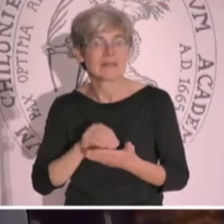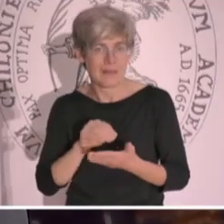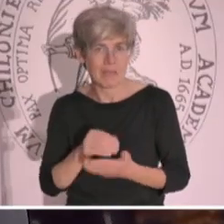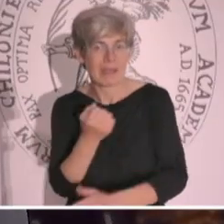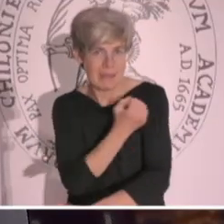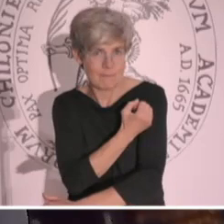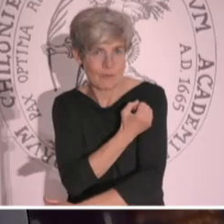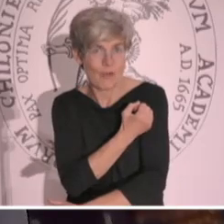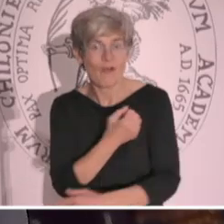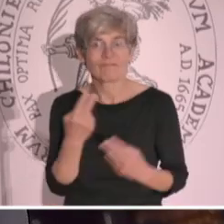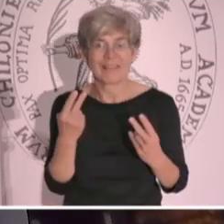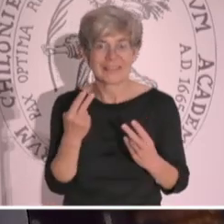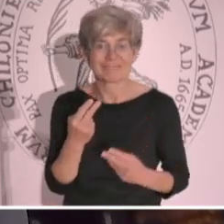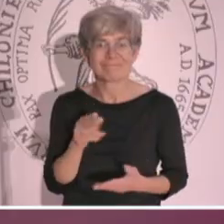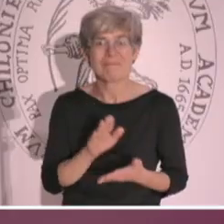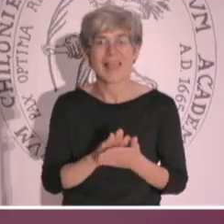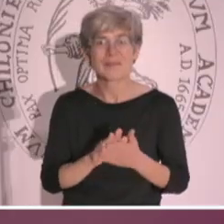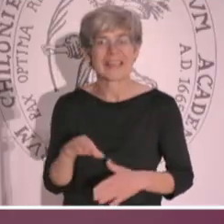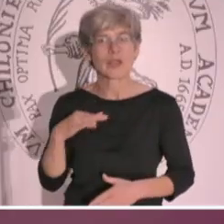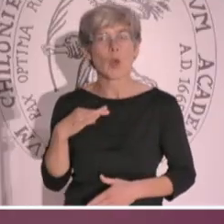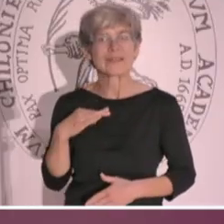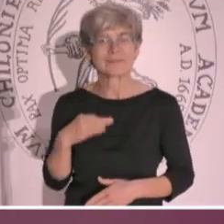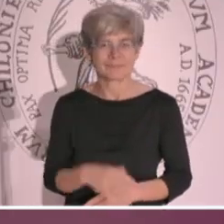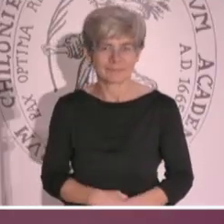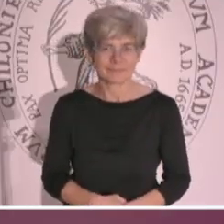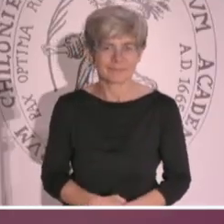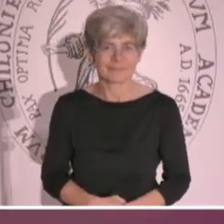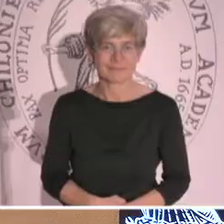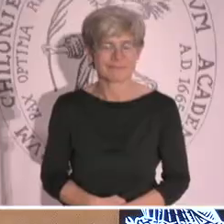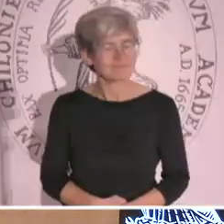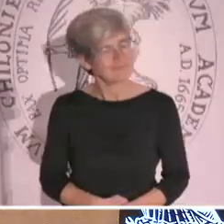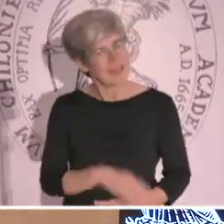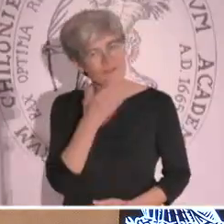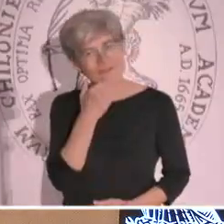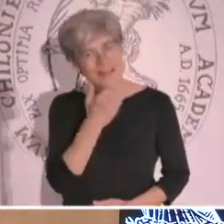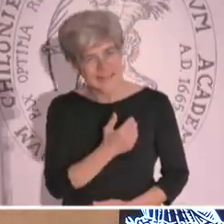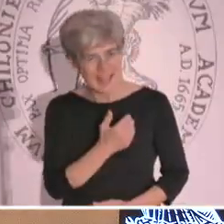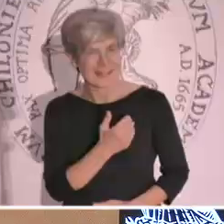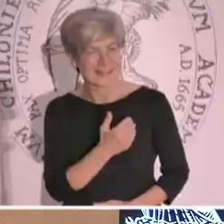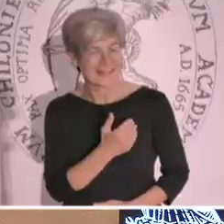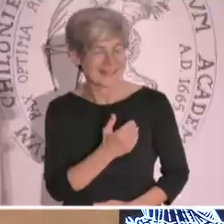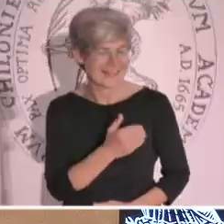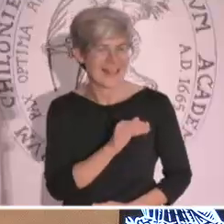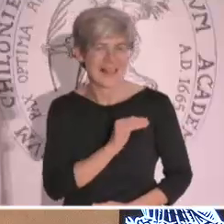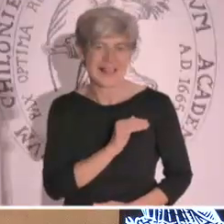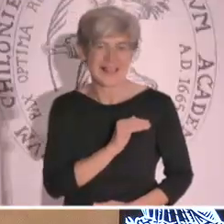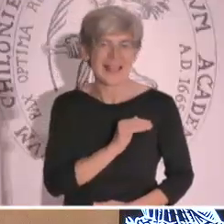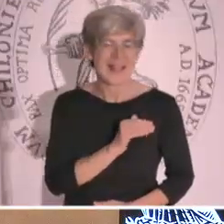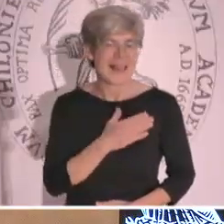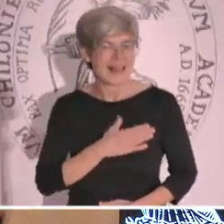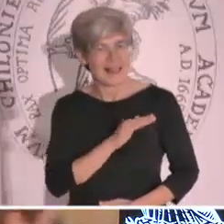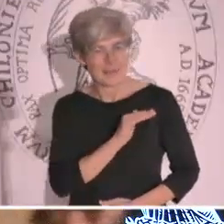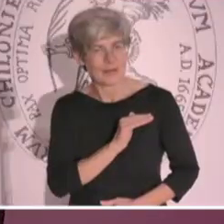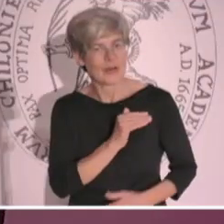Ja, vielen Dank, Kine, für dieses Plädoyer und vielen Dank, verehrte Kollegen, für den Einblick in Ihre Fakultäten. Sie